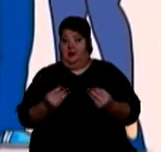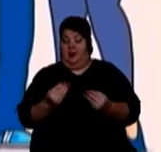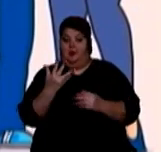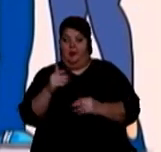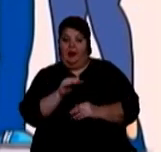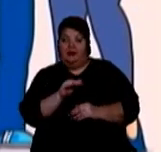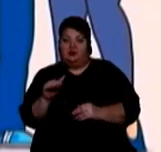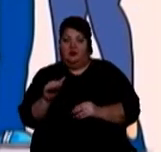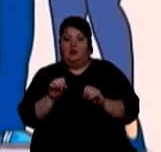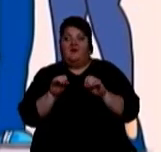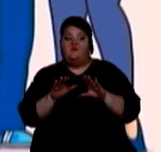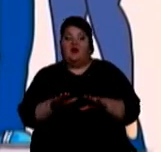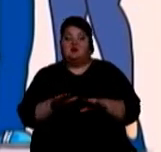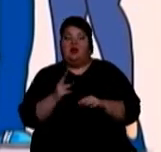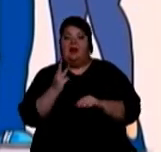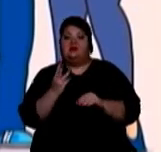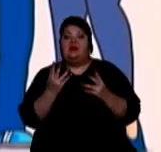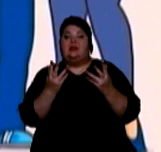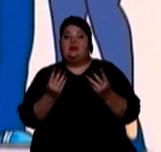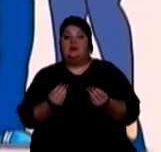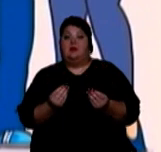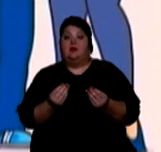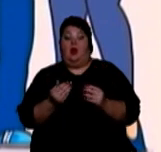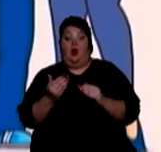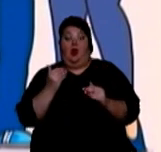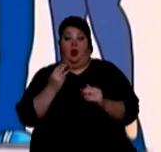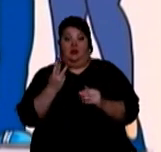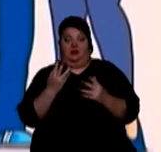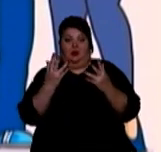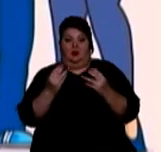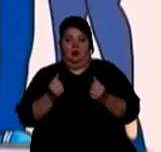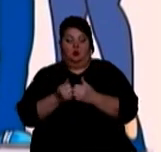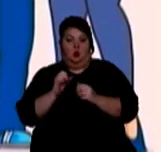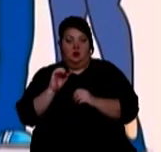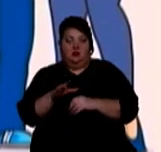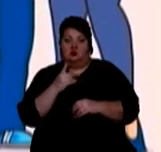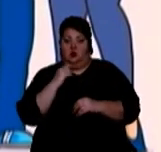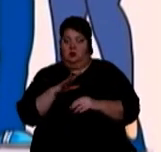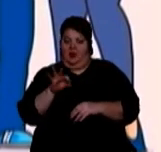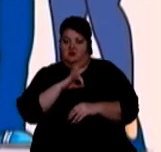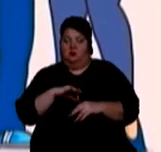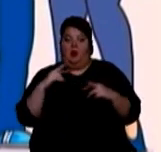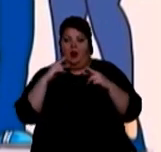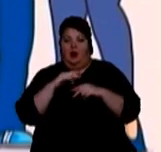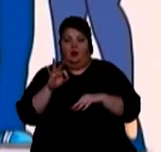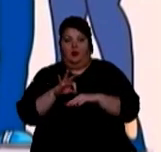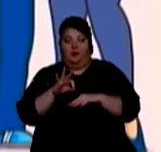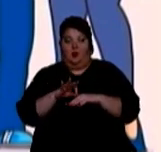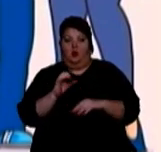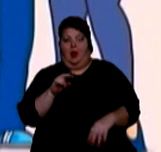рівень. Вирішальні 3 дні. За 3 доби до здачі крові не вживаємо ліки від болю,